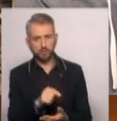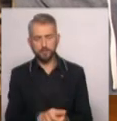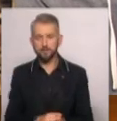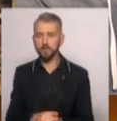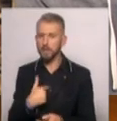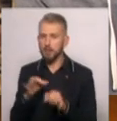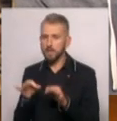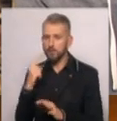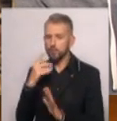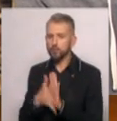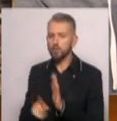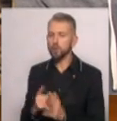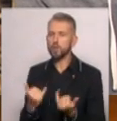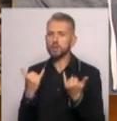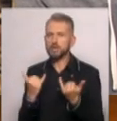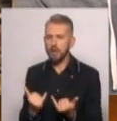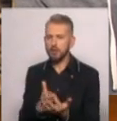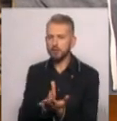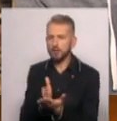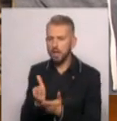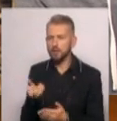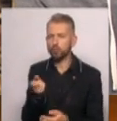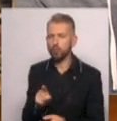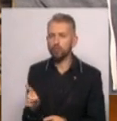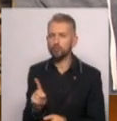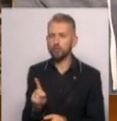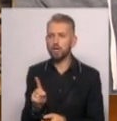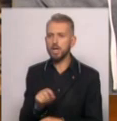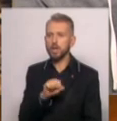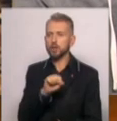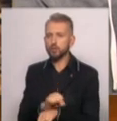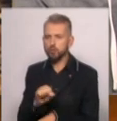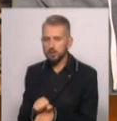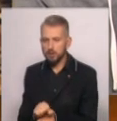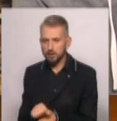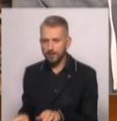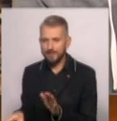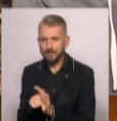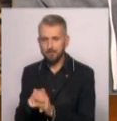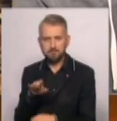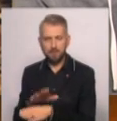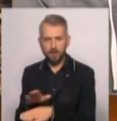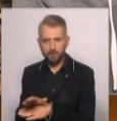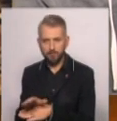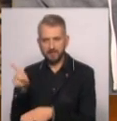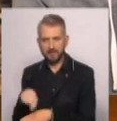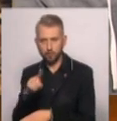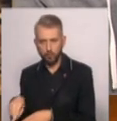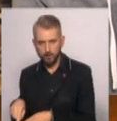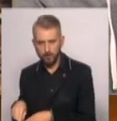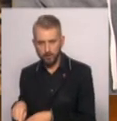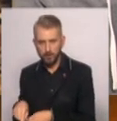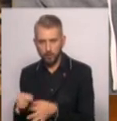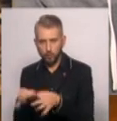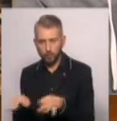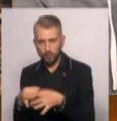правильно розумію, що зараз все ж таки йде тенденція до того, щоб зупинки з МАФами у них скасовувалися, правильно дозволили?